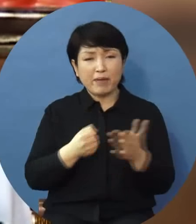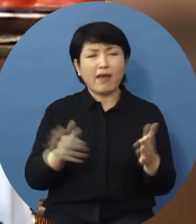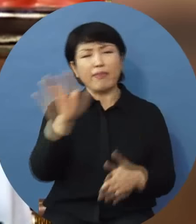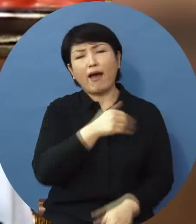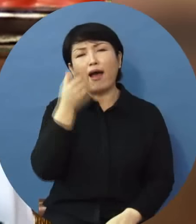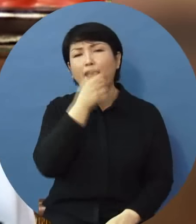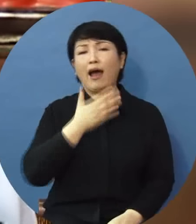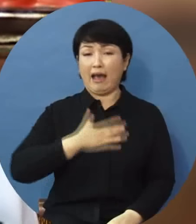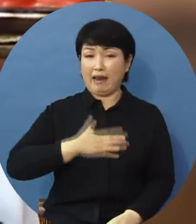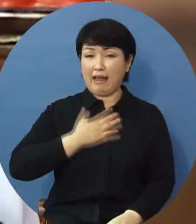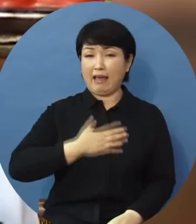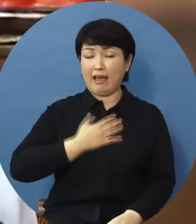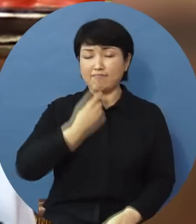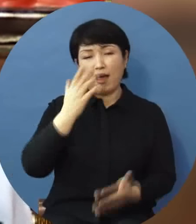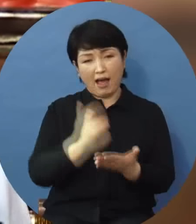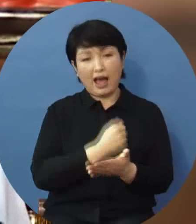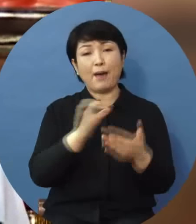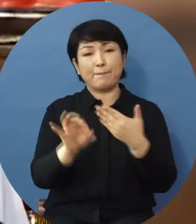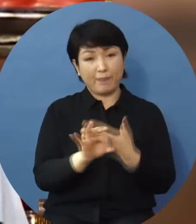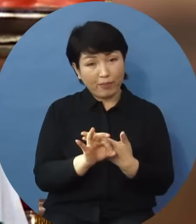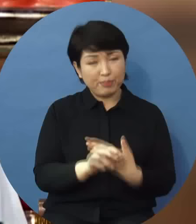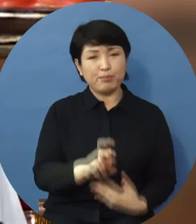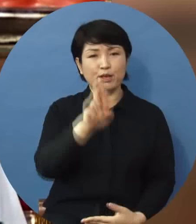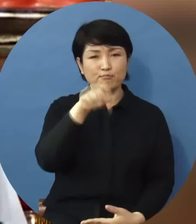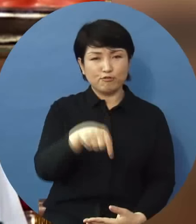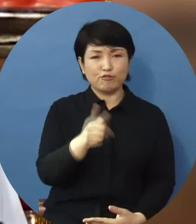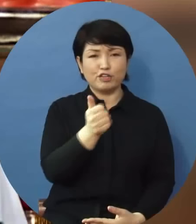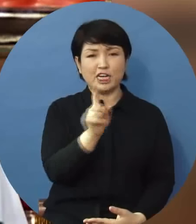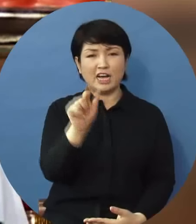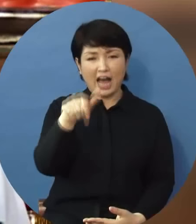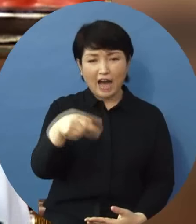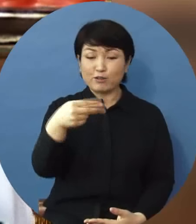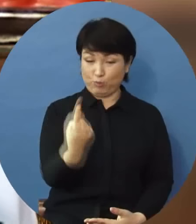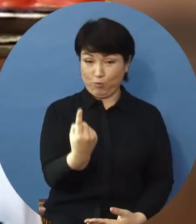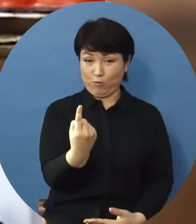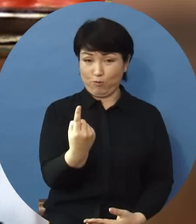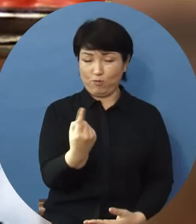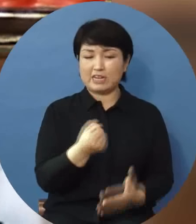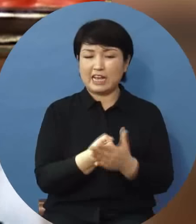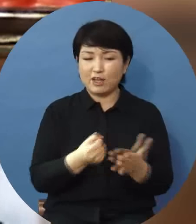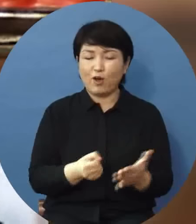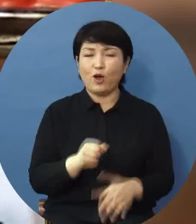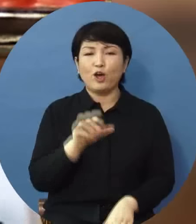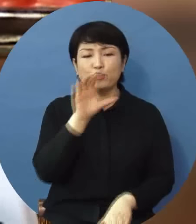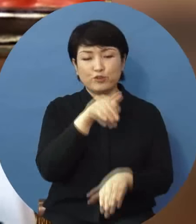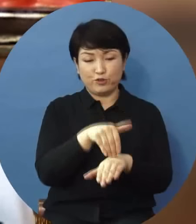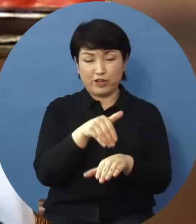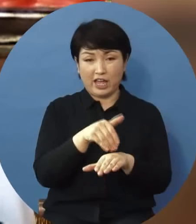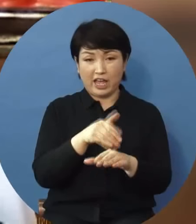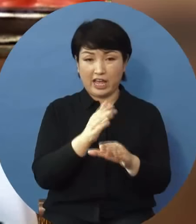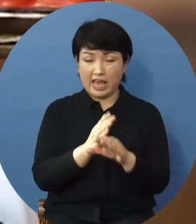대처할 수가 있어진다. 이것을 무학도다. 이렇게 말하는 거예요. 그래서 수행에 3도가